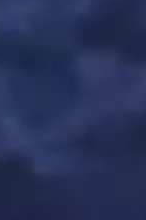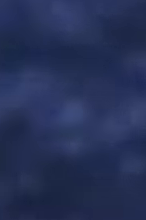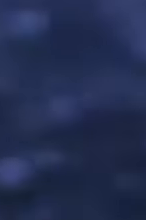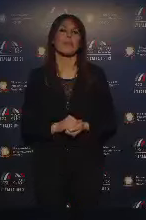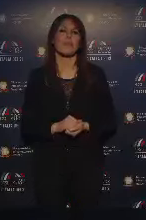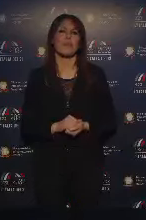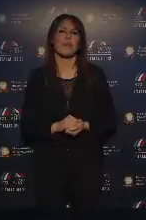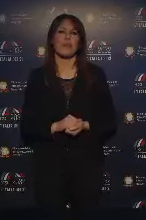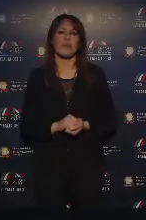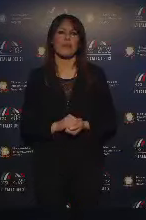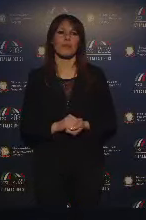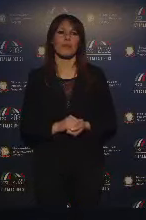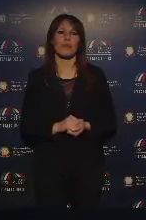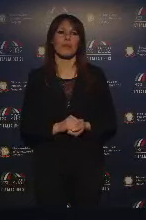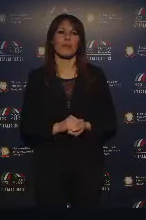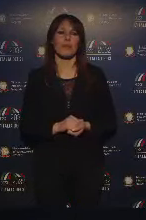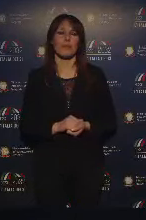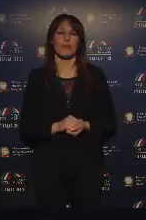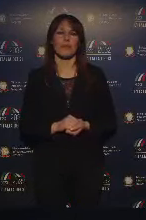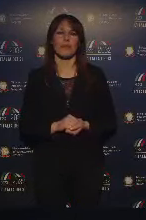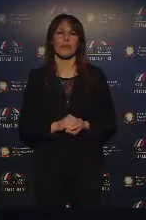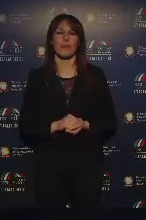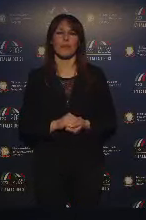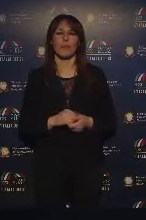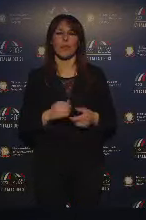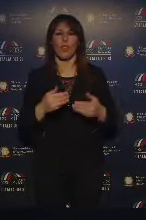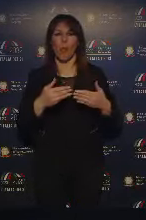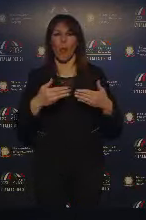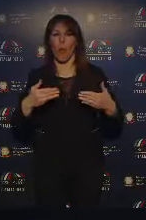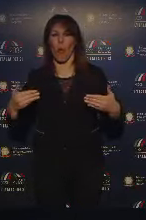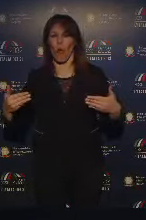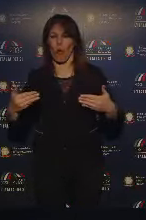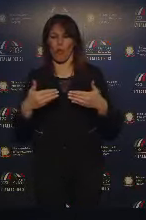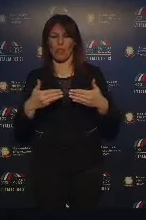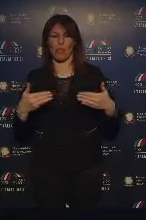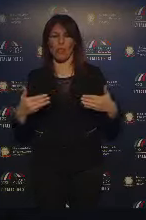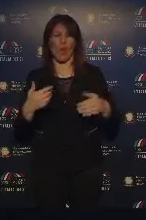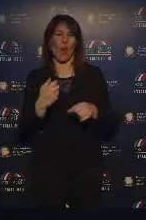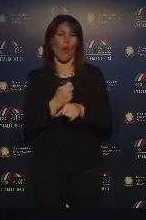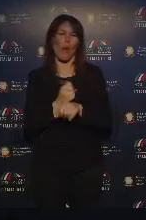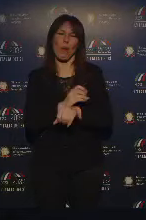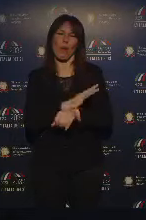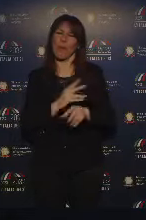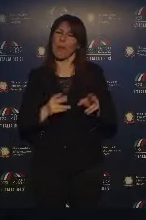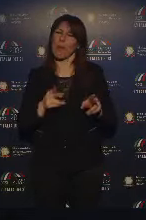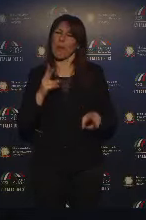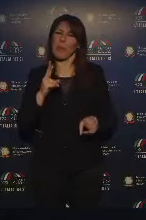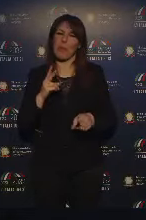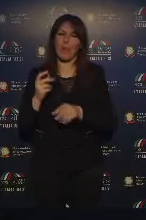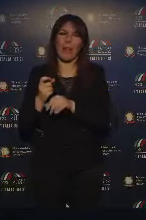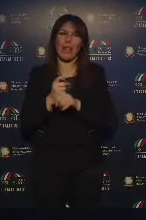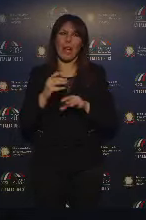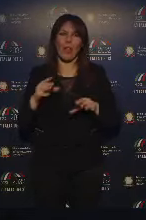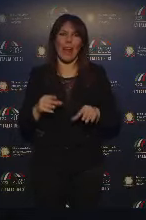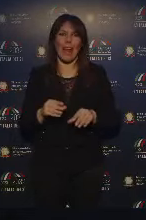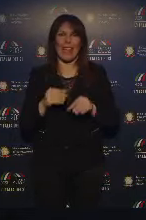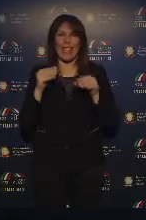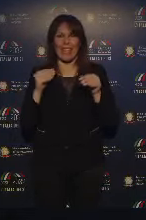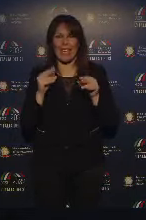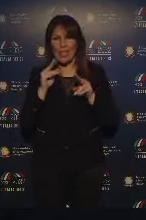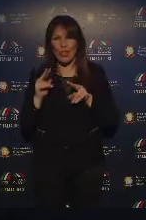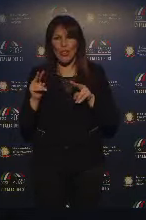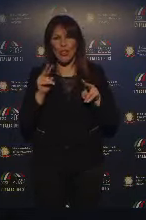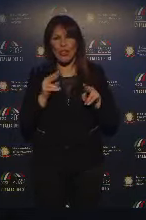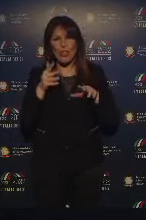incalcolabili Mose è una delle opere più emozionanti che ho visitato all'inizio del mio mandato perché andare sott'acqua